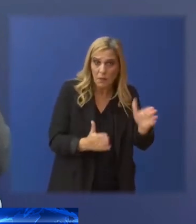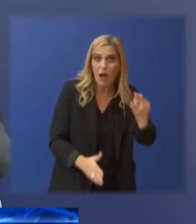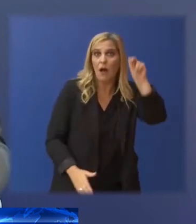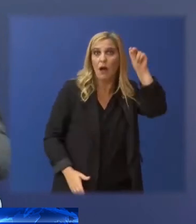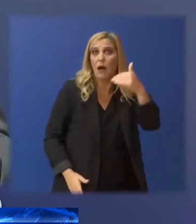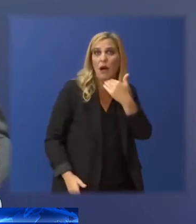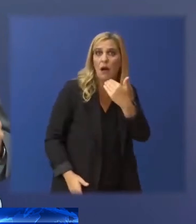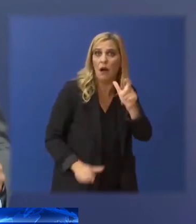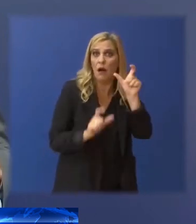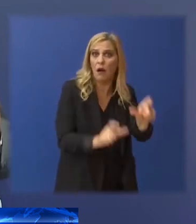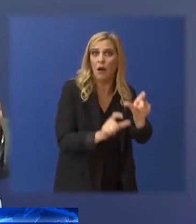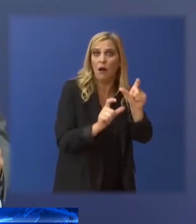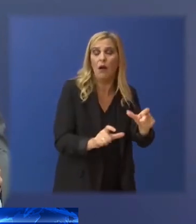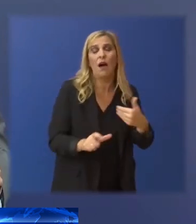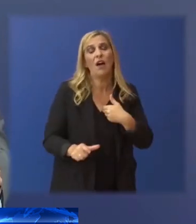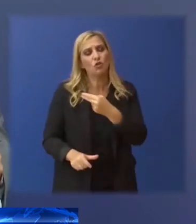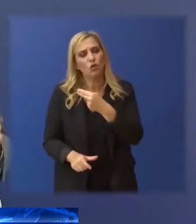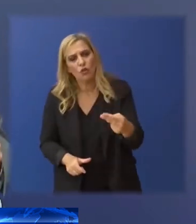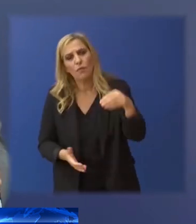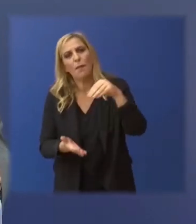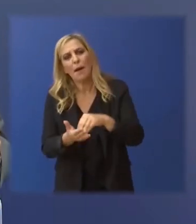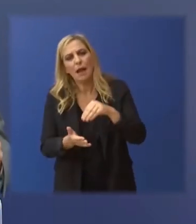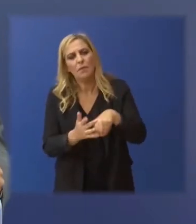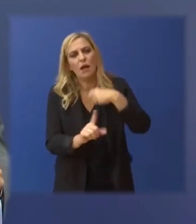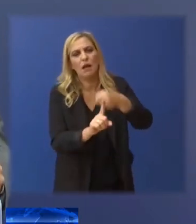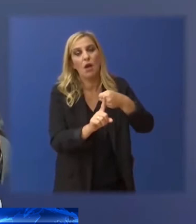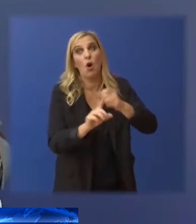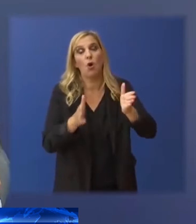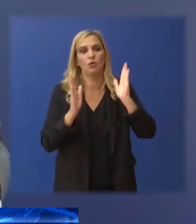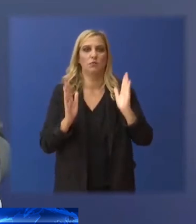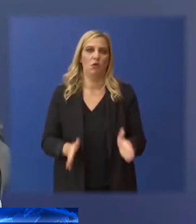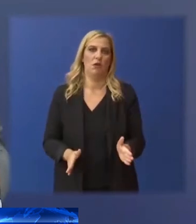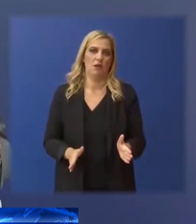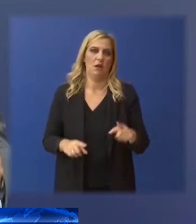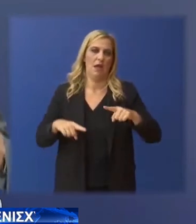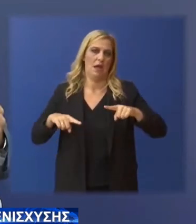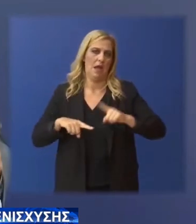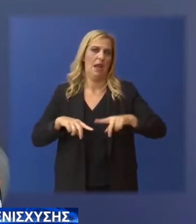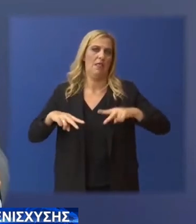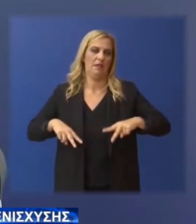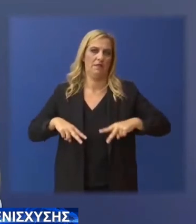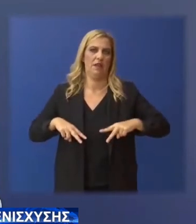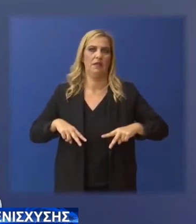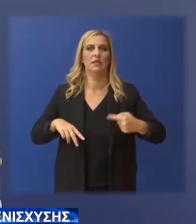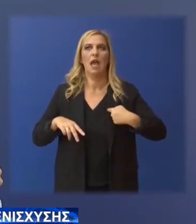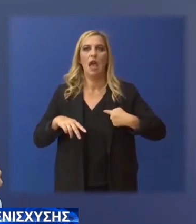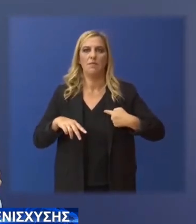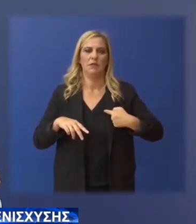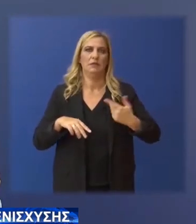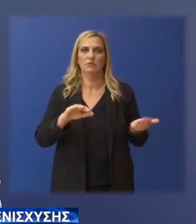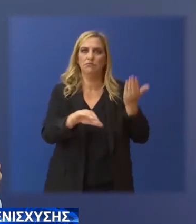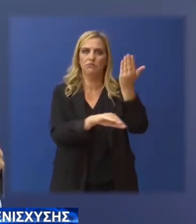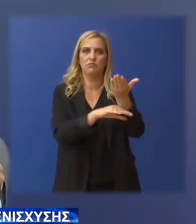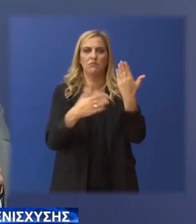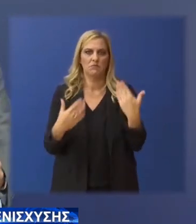Θεσσαλονίκης, επισημένοντας πως μίλησε με ειλικρίνεια, σαφείς δεσμεύσεις, συγκεκριμένα χρονοδιαγράμματα και